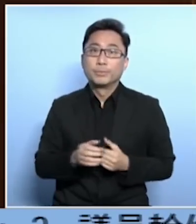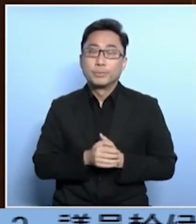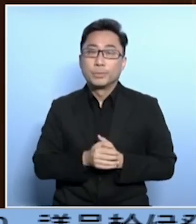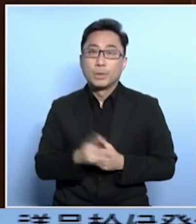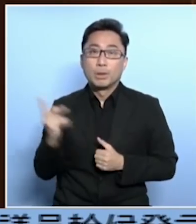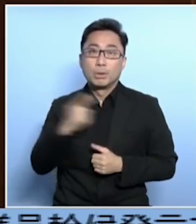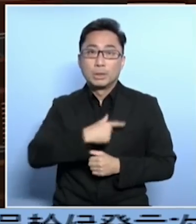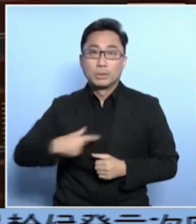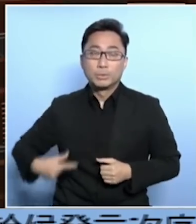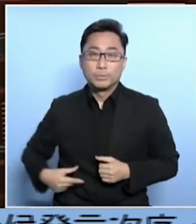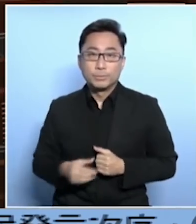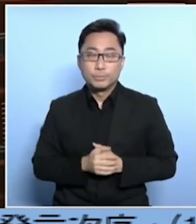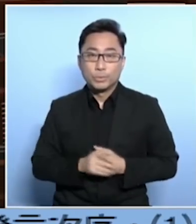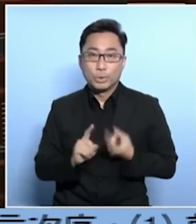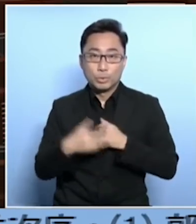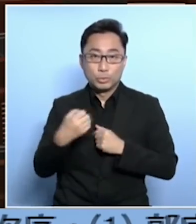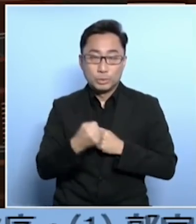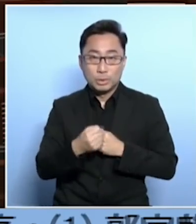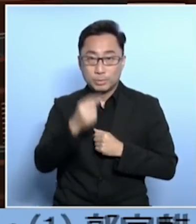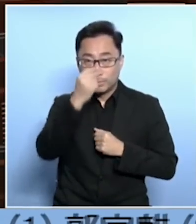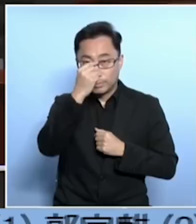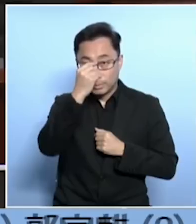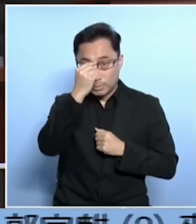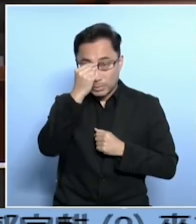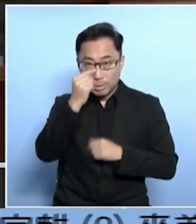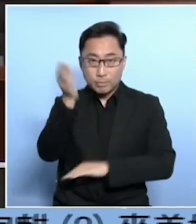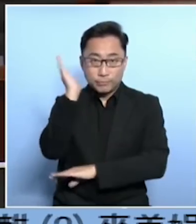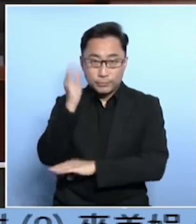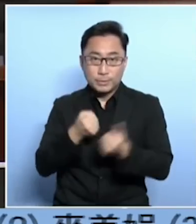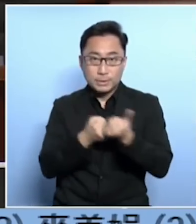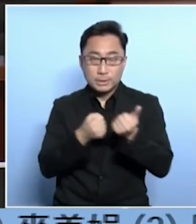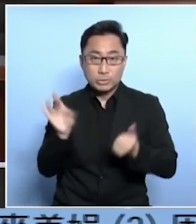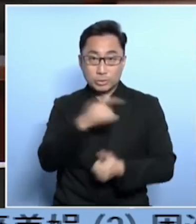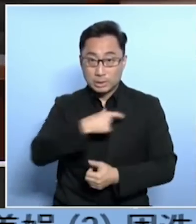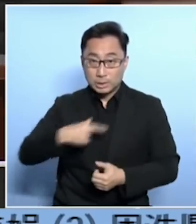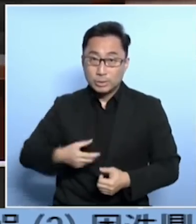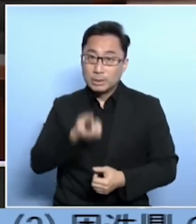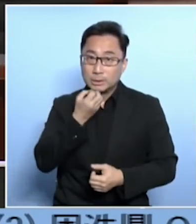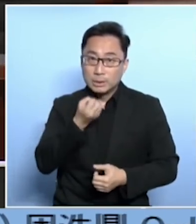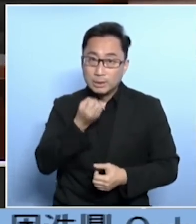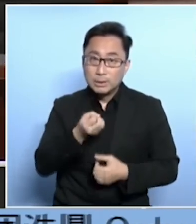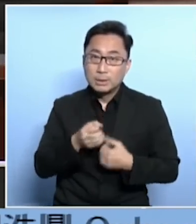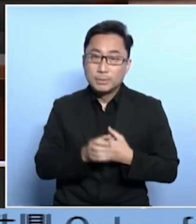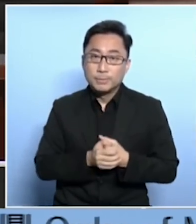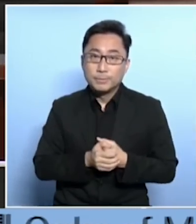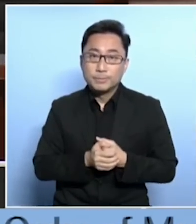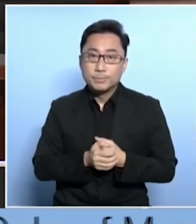郭家麒議員。 代理主席，我發言是支持張超雄議員提出的動